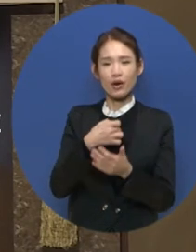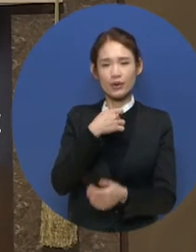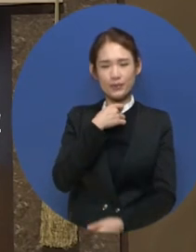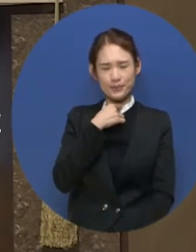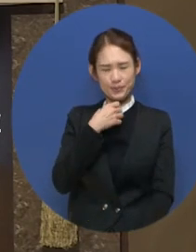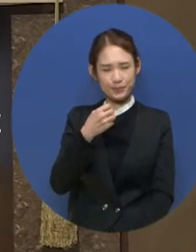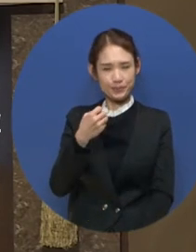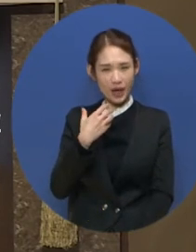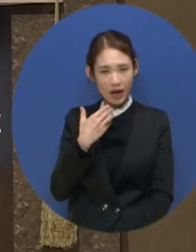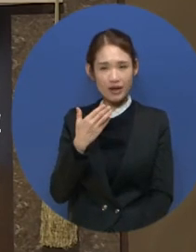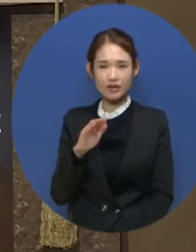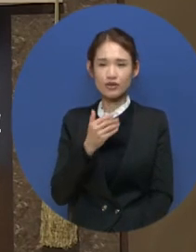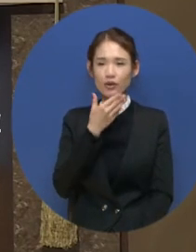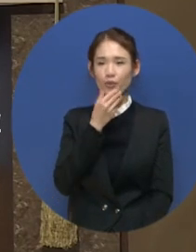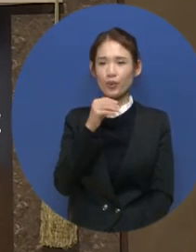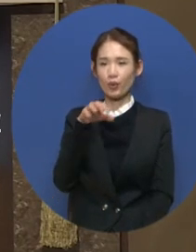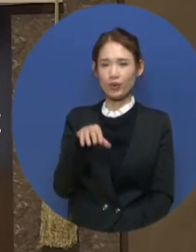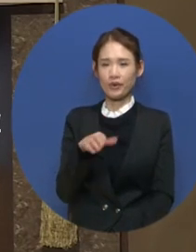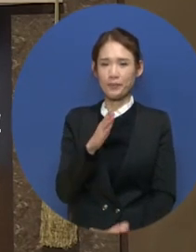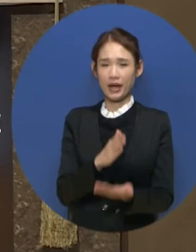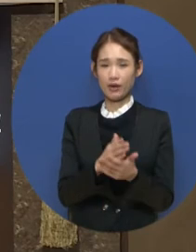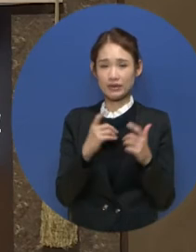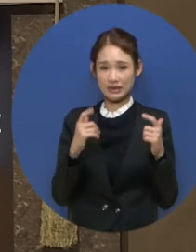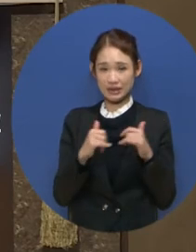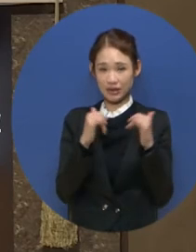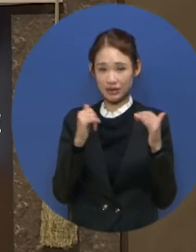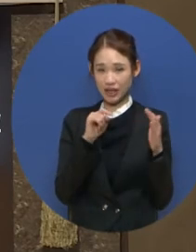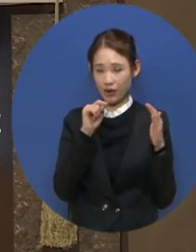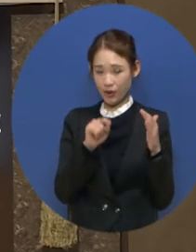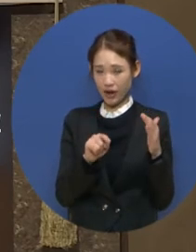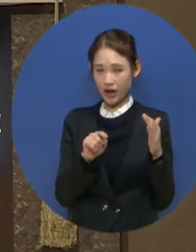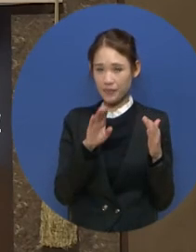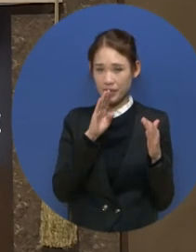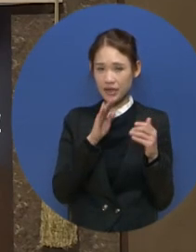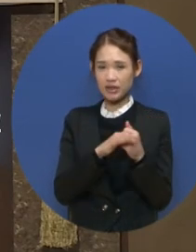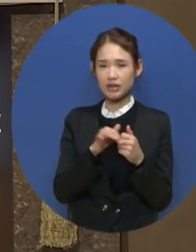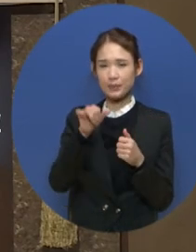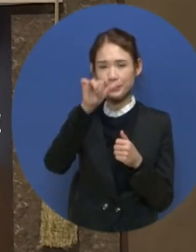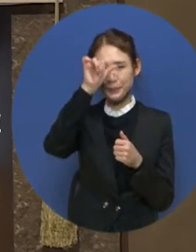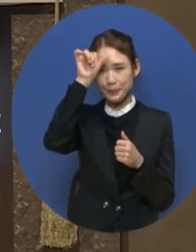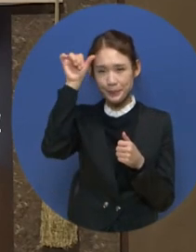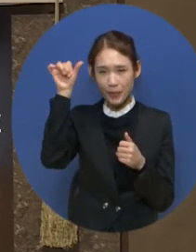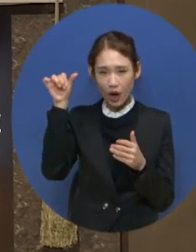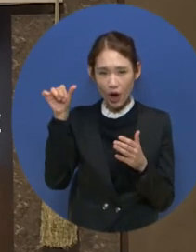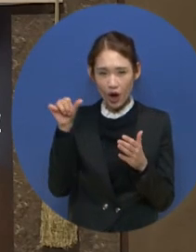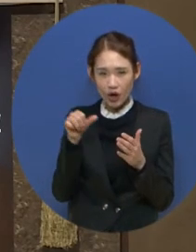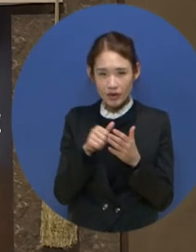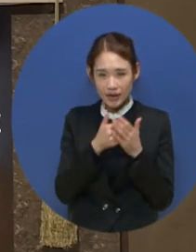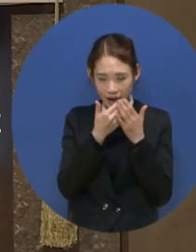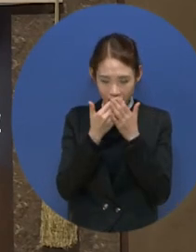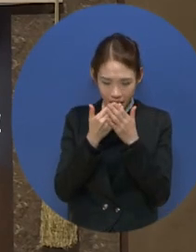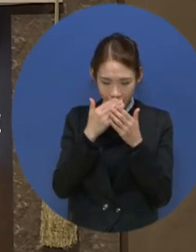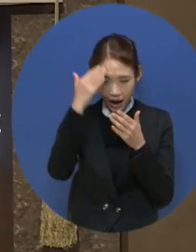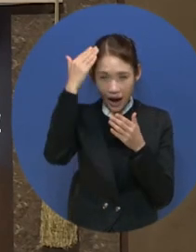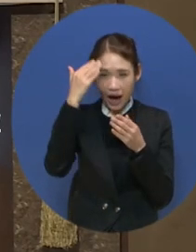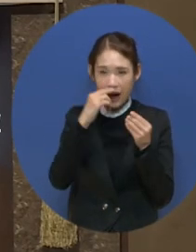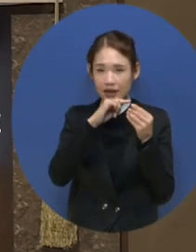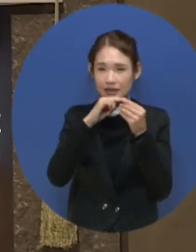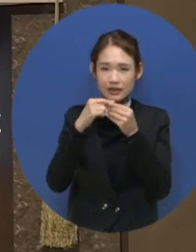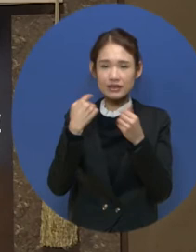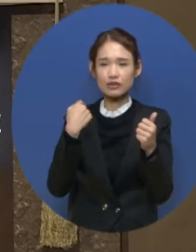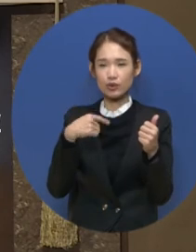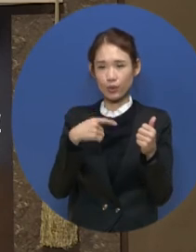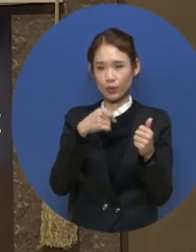그래서 사실은 저희 복지원 에서 안 하고 이제 지역사회를 간다고 했잖아요 이마트의 한 이글 교실이 있는 거예요